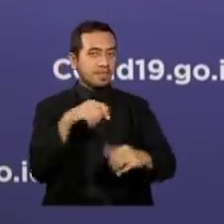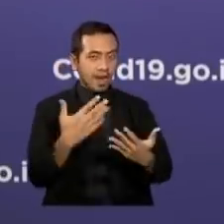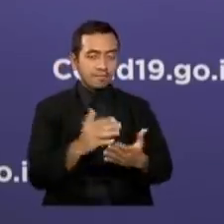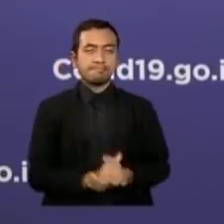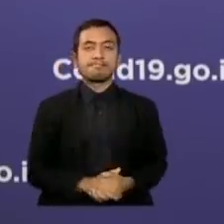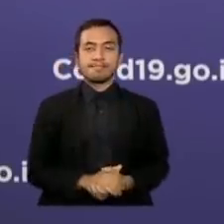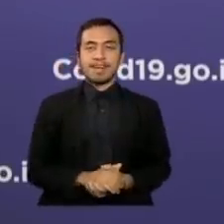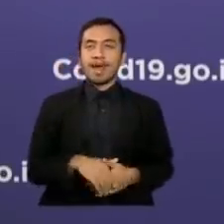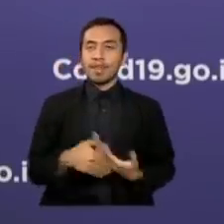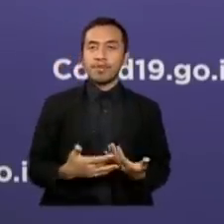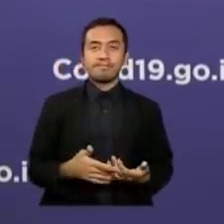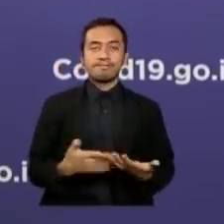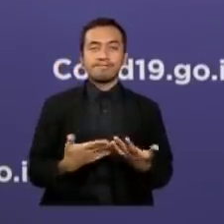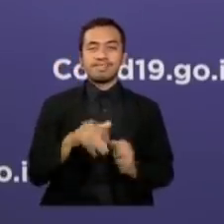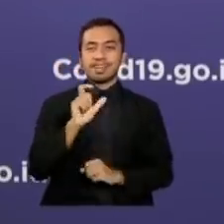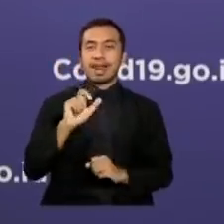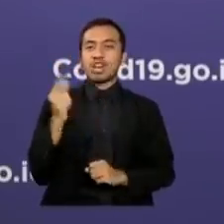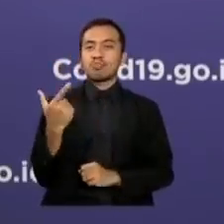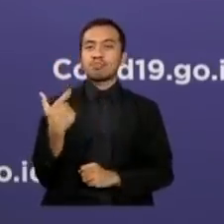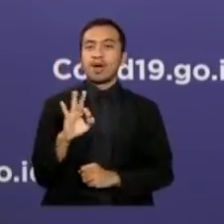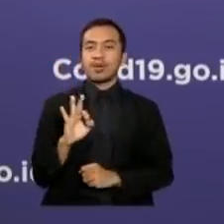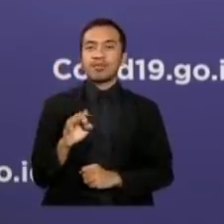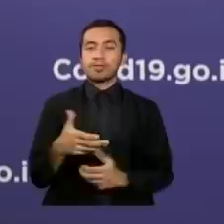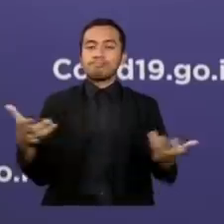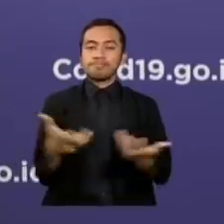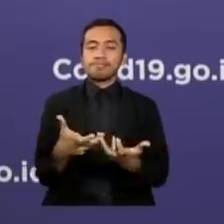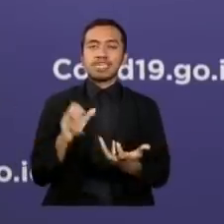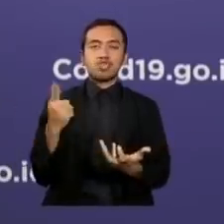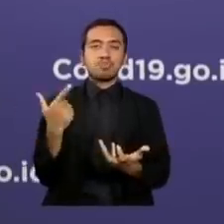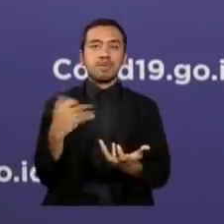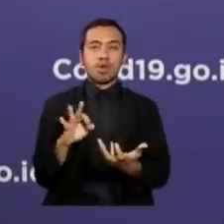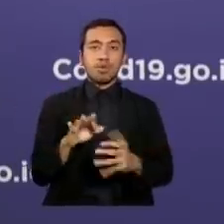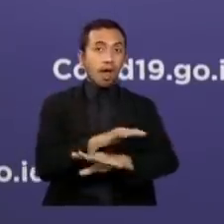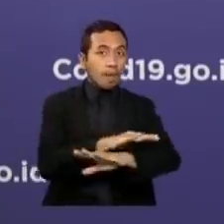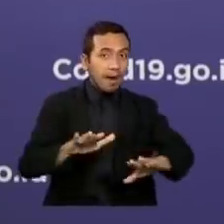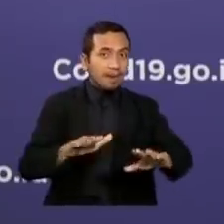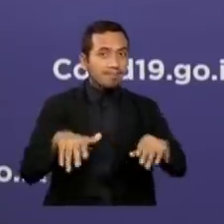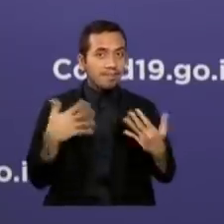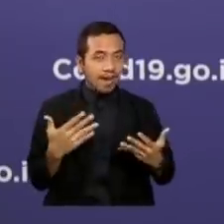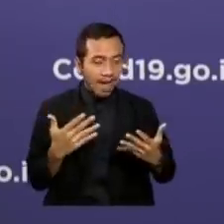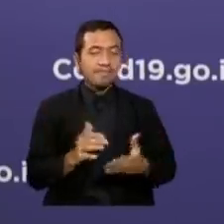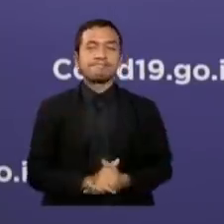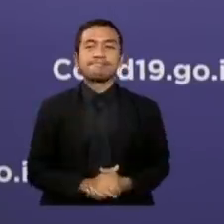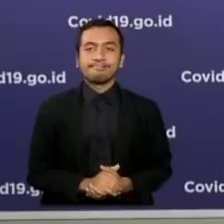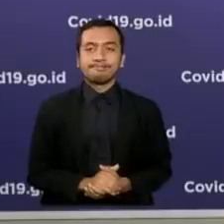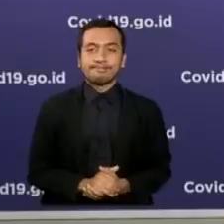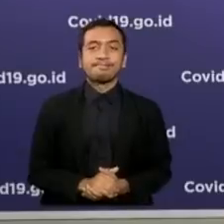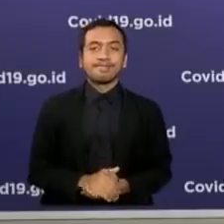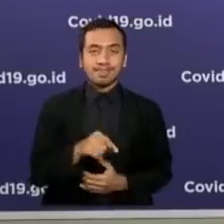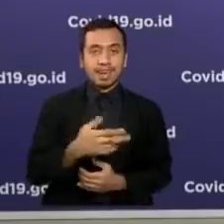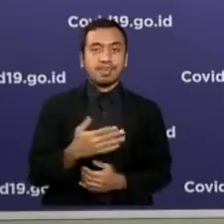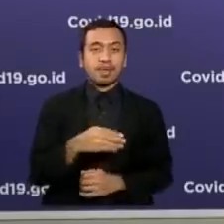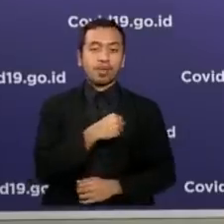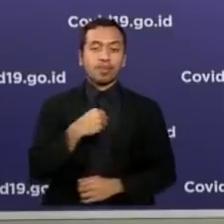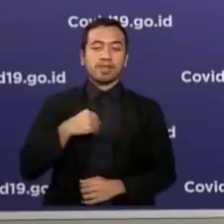Kebiasaan Baru yang produktif dan aman dari konflik 19 Oleh karena itu kami persilahkan dokter